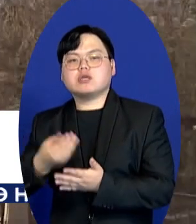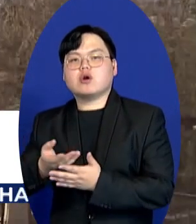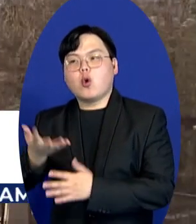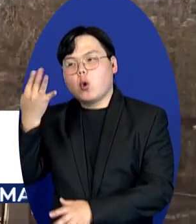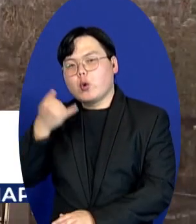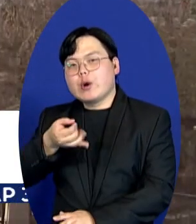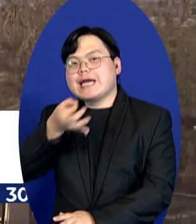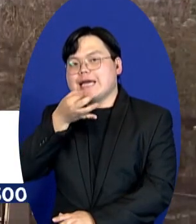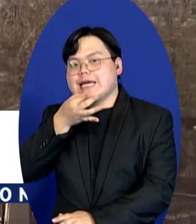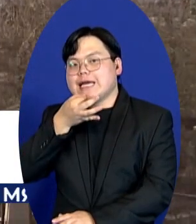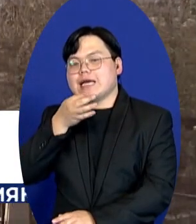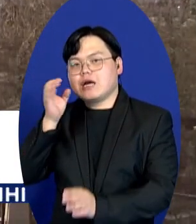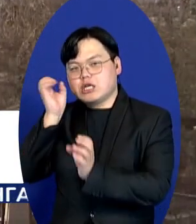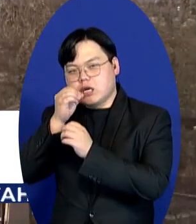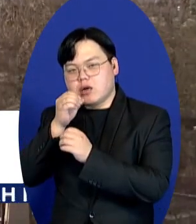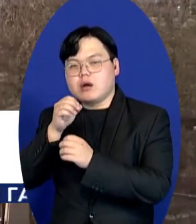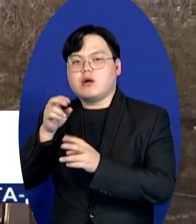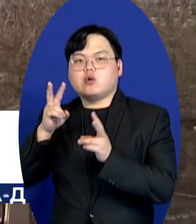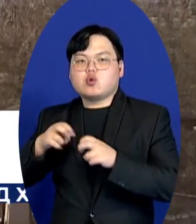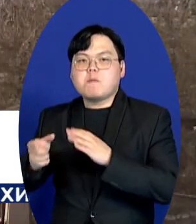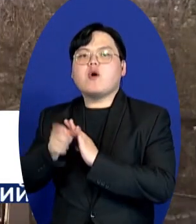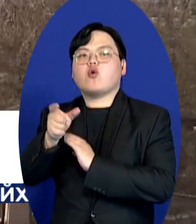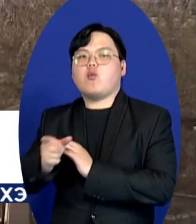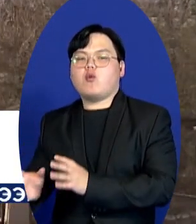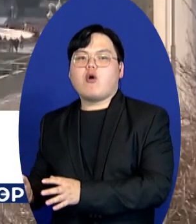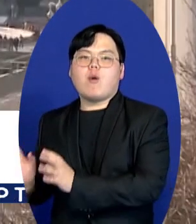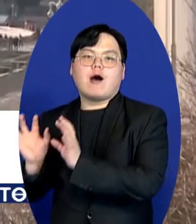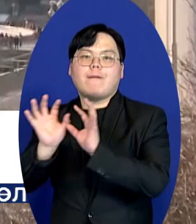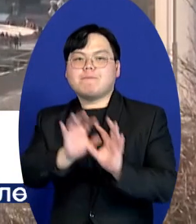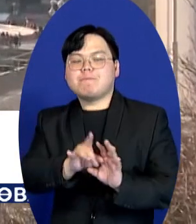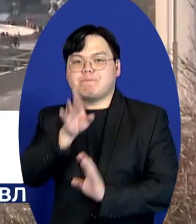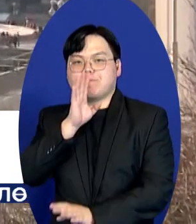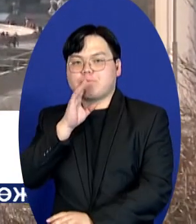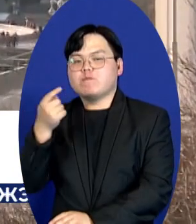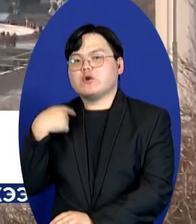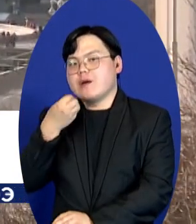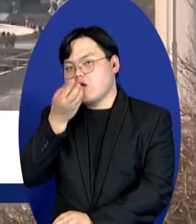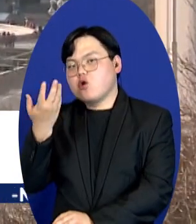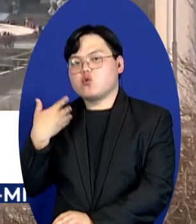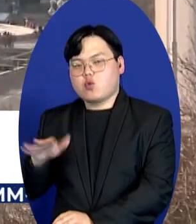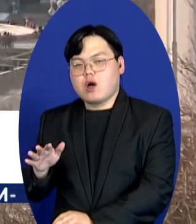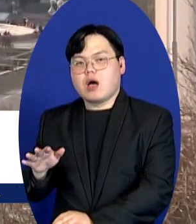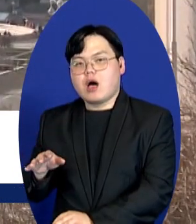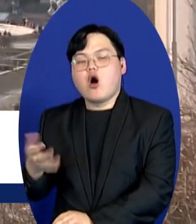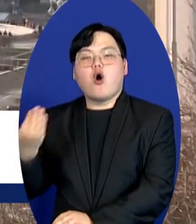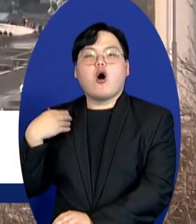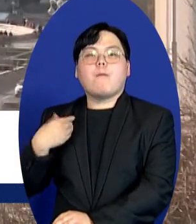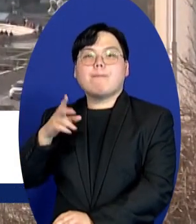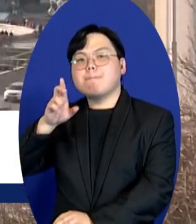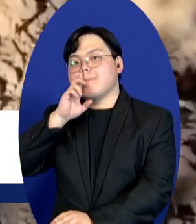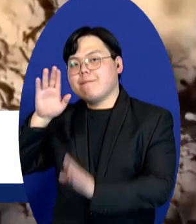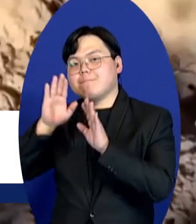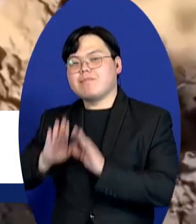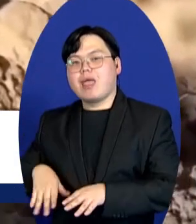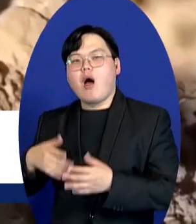хэд өдөрт багтаан илгээх бодолтой байгаа олон улсын атомын эрчимчны агентлагийн тэргүүн Мариано Гросси өчтөр мөн мэдгэдэжээ. Өнгөрөгч амралтын өдрүүдэд